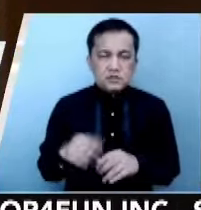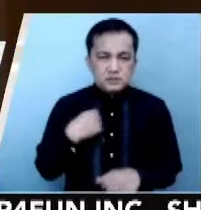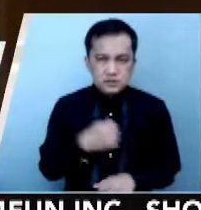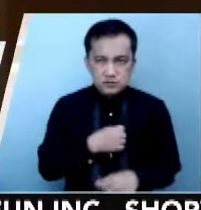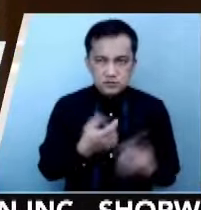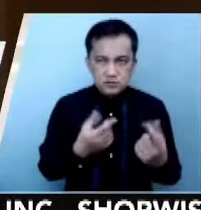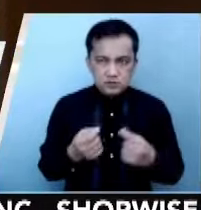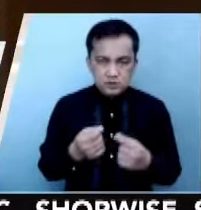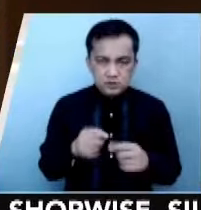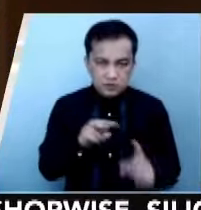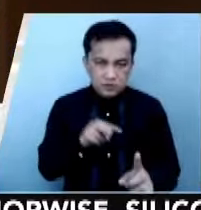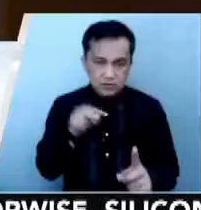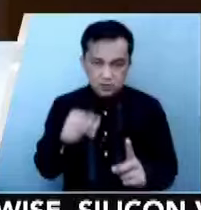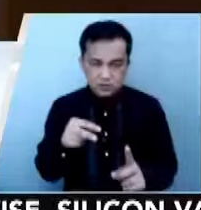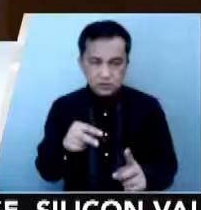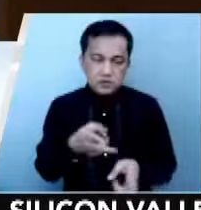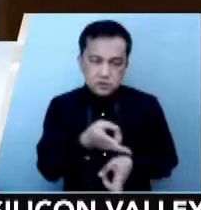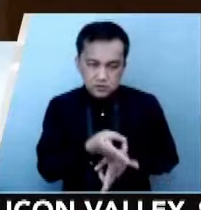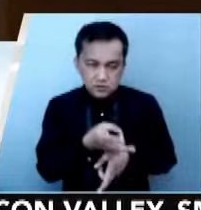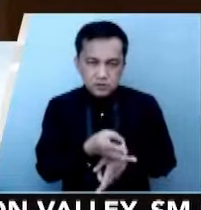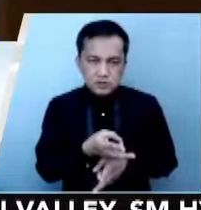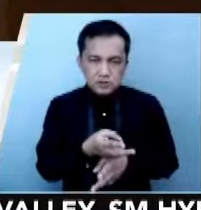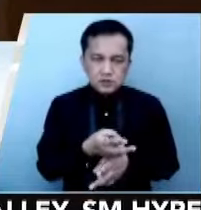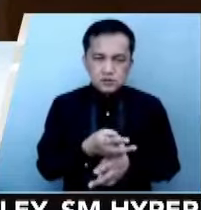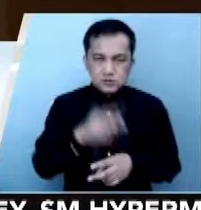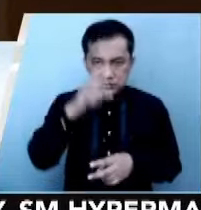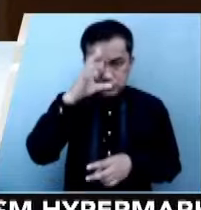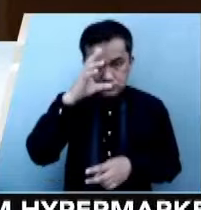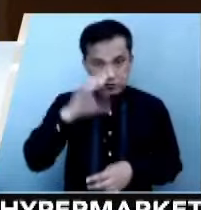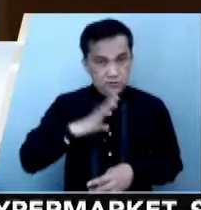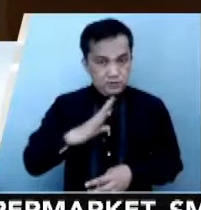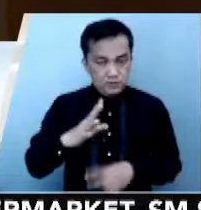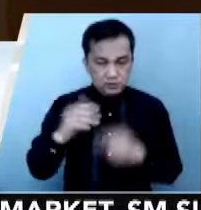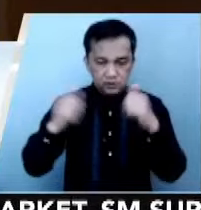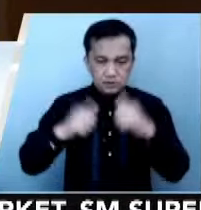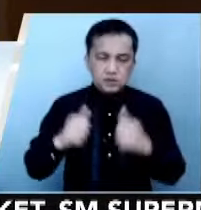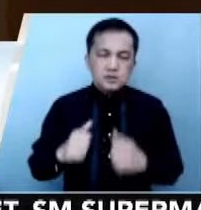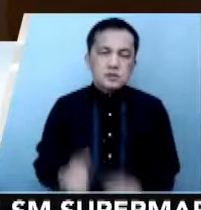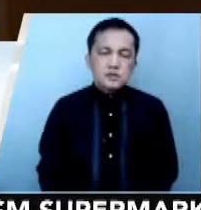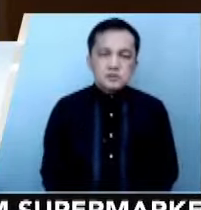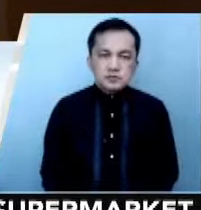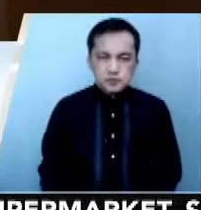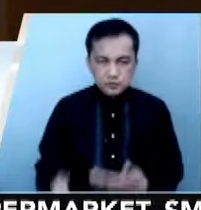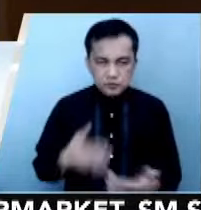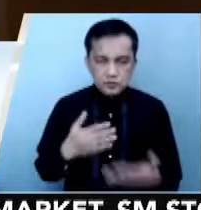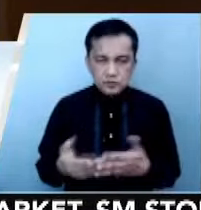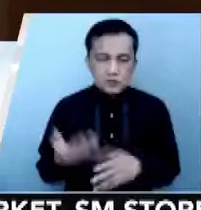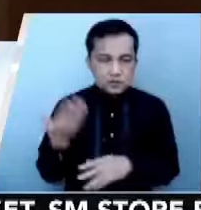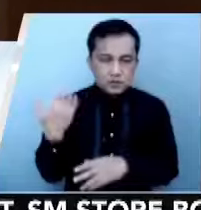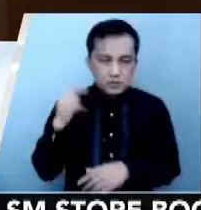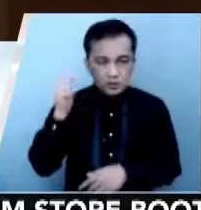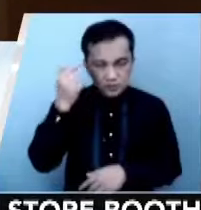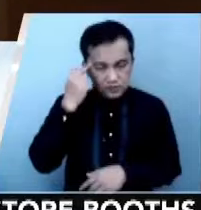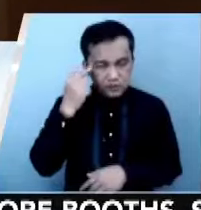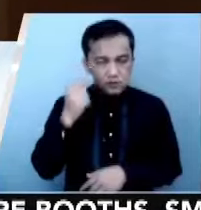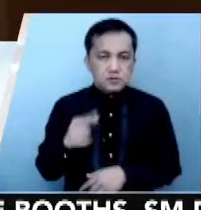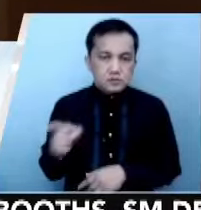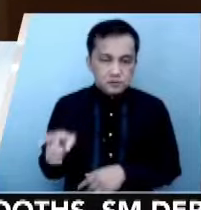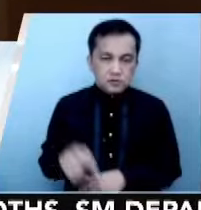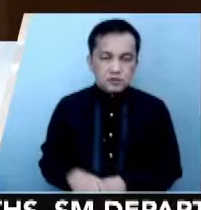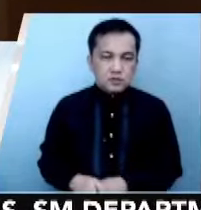oversight over this gentleman's agreement kahit na sa nakaraang administrasyon pa ito?